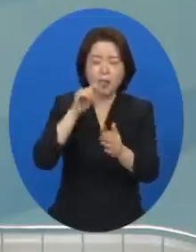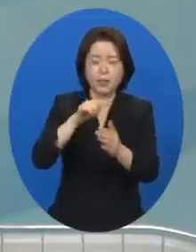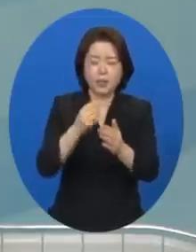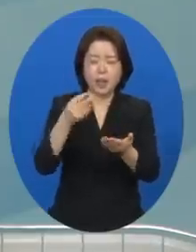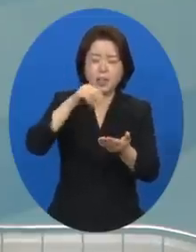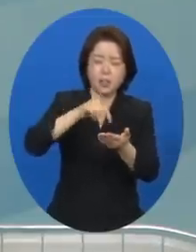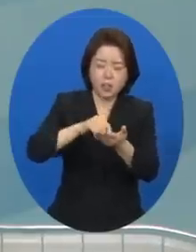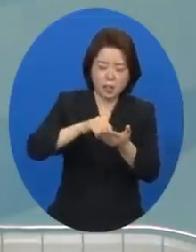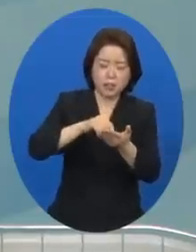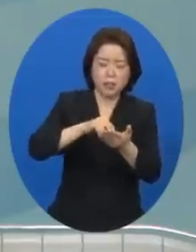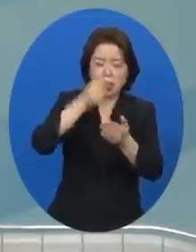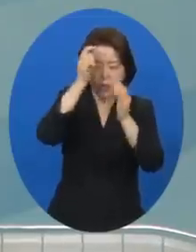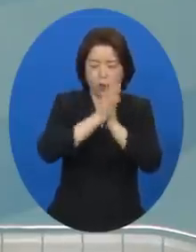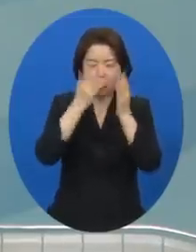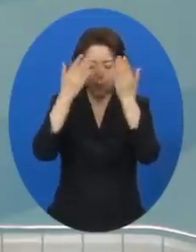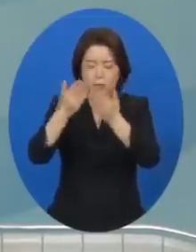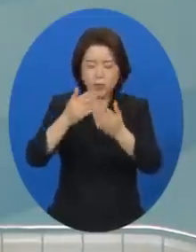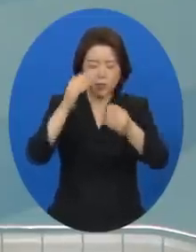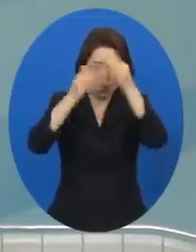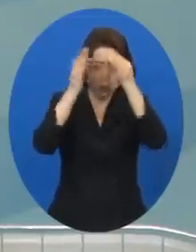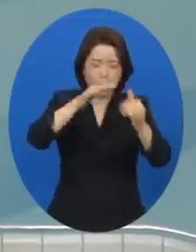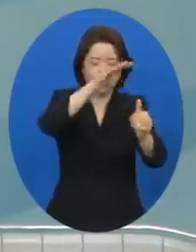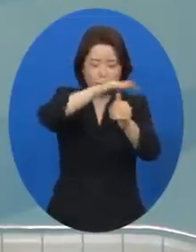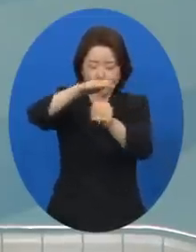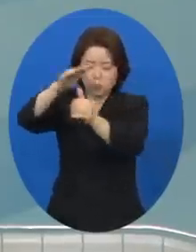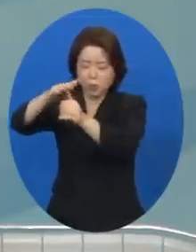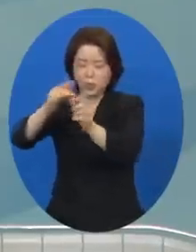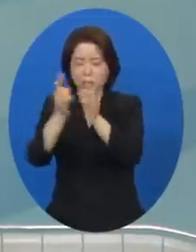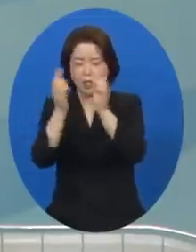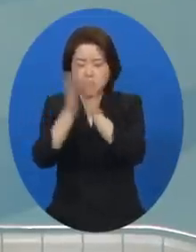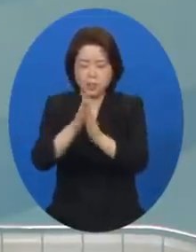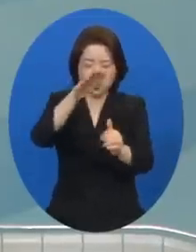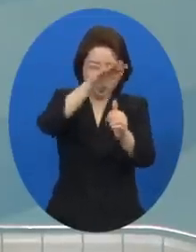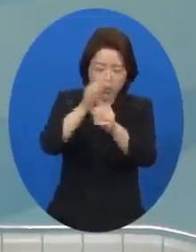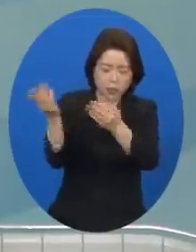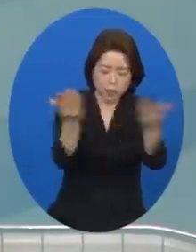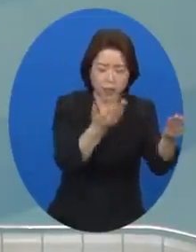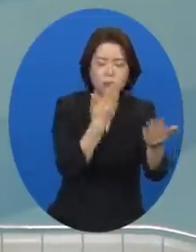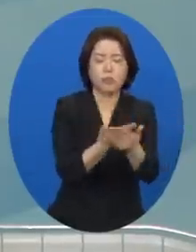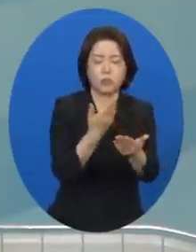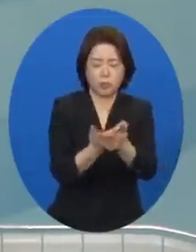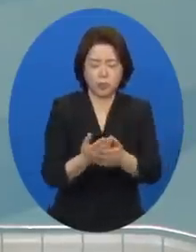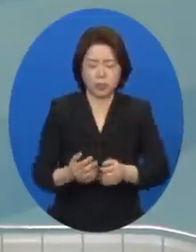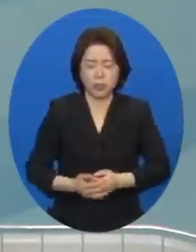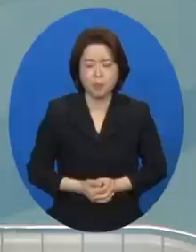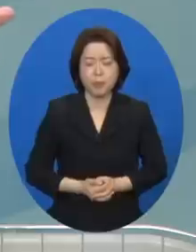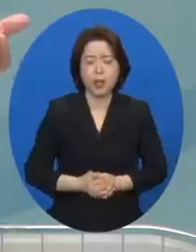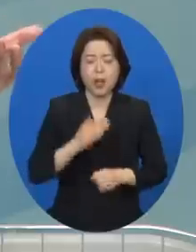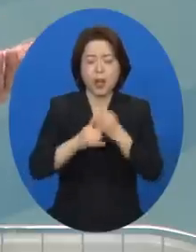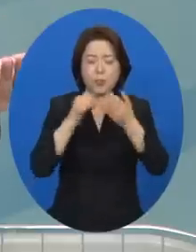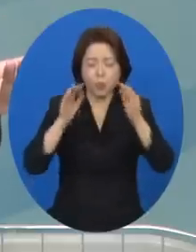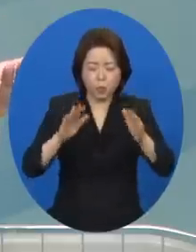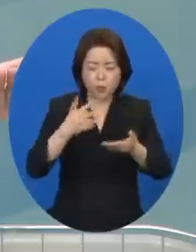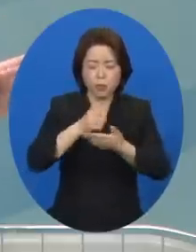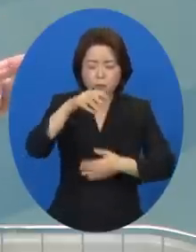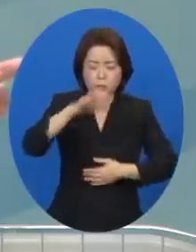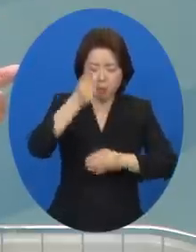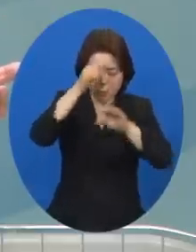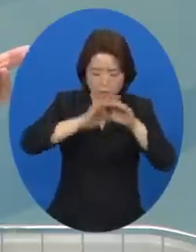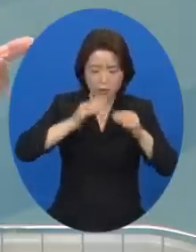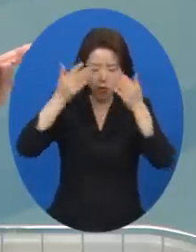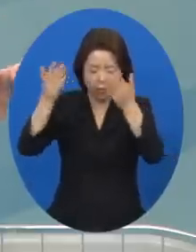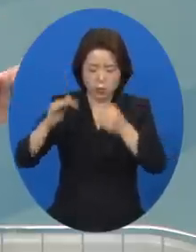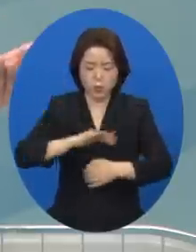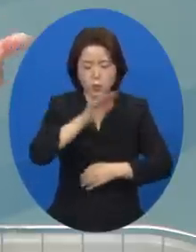하나님께 기도하는 성도 들머리에 주님이 친히 안수 하소서 하나님이 오늘도 주님앞에 예배하며